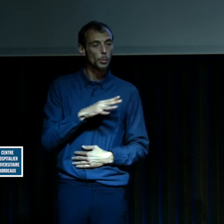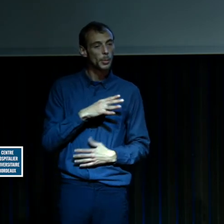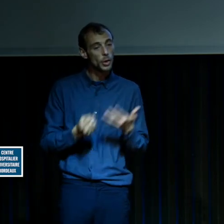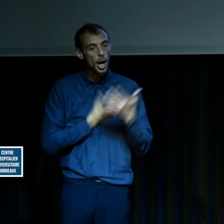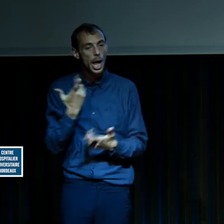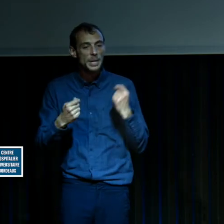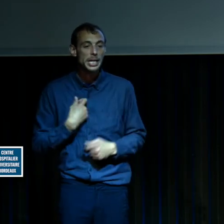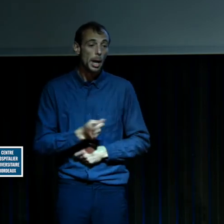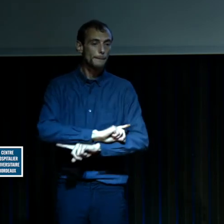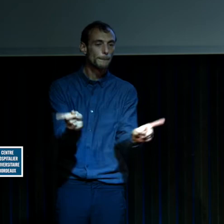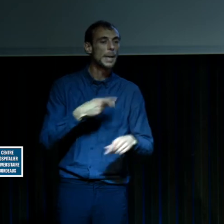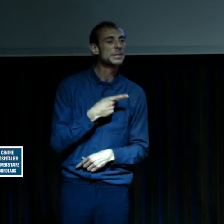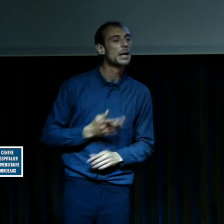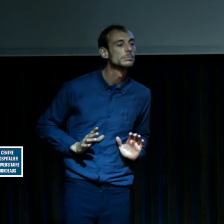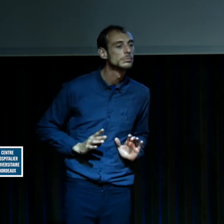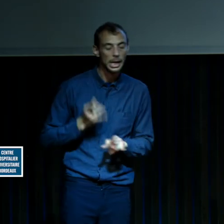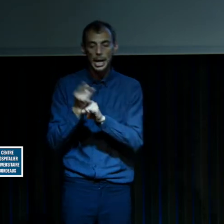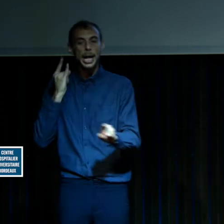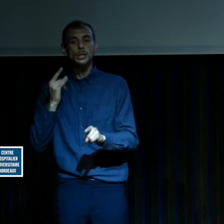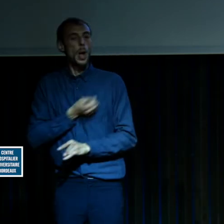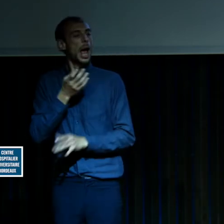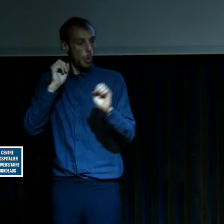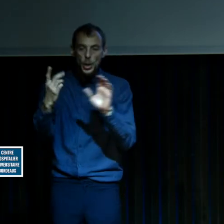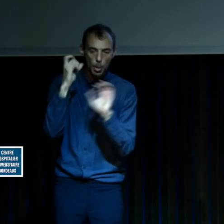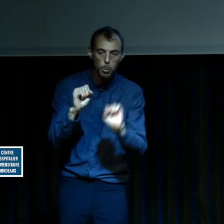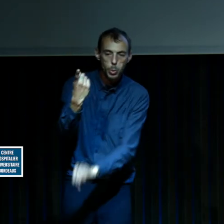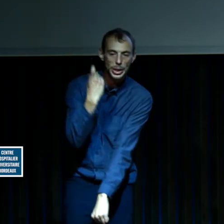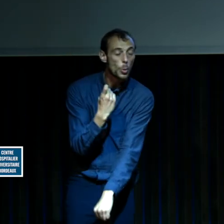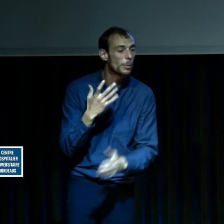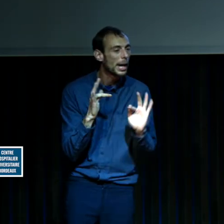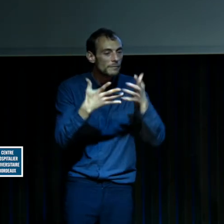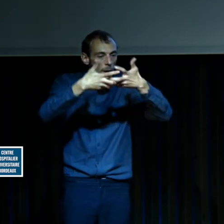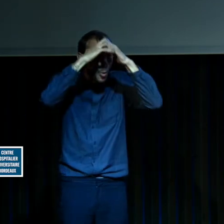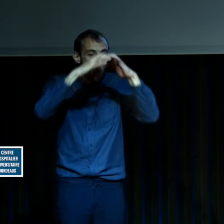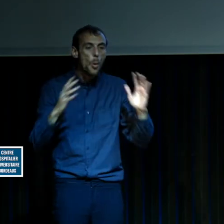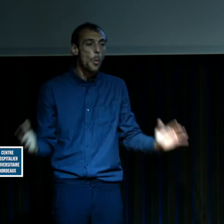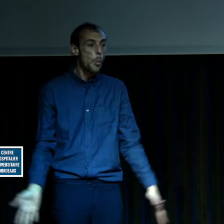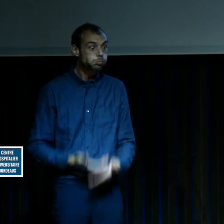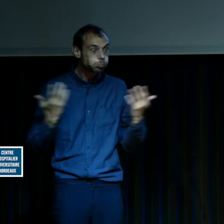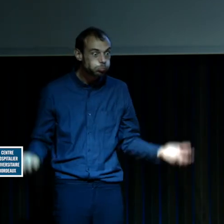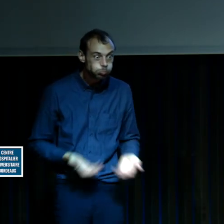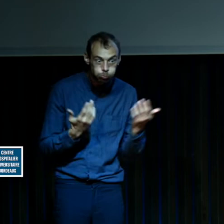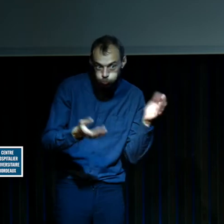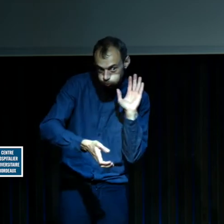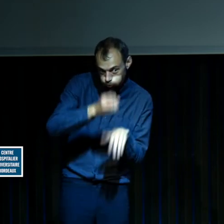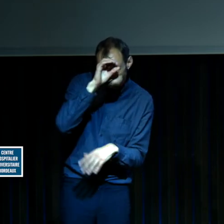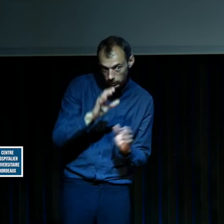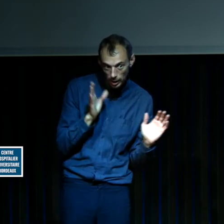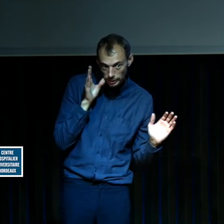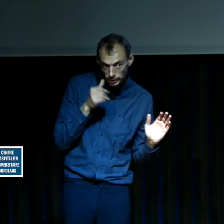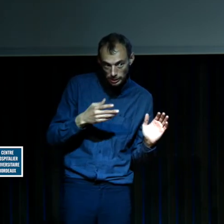pouvez me poser une question en histoire de l'art, c'est mon domaine. Mais la neuro, on est à des années-lumière de ce que je sais faire